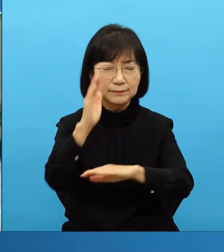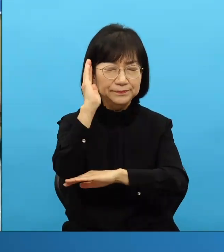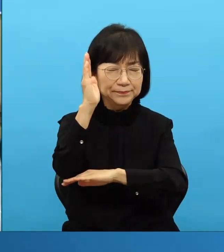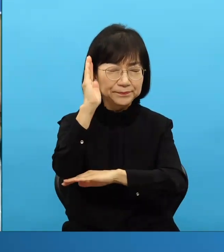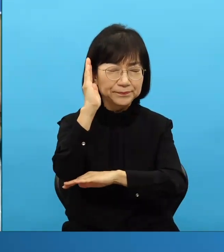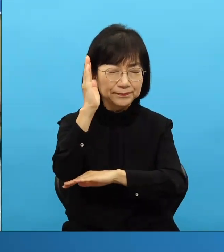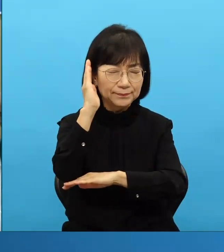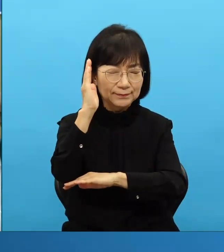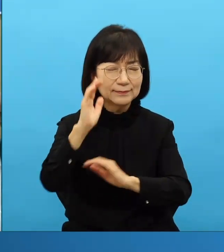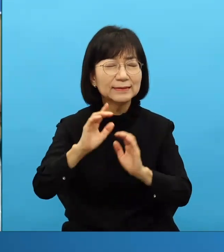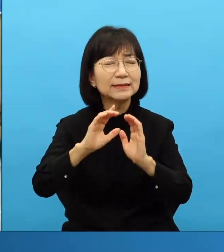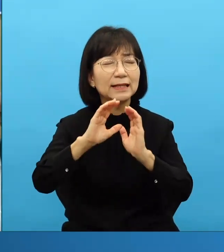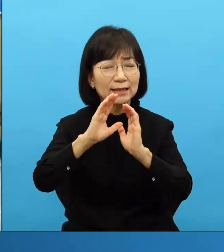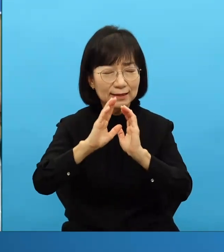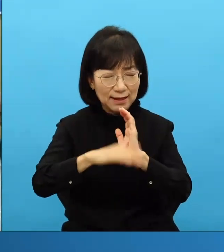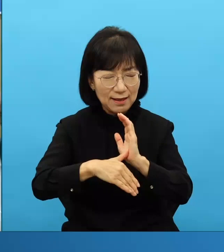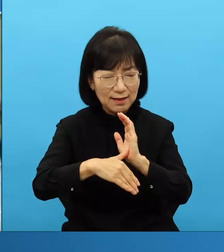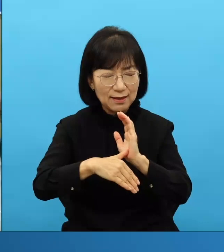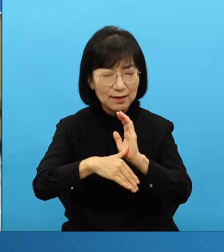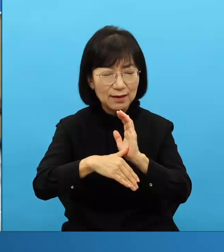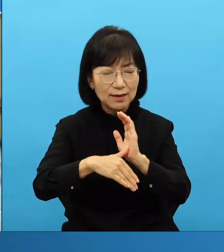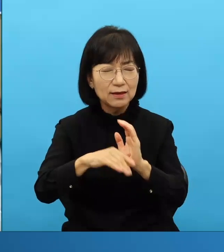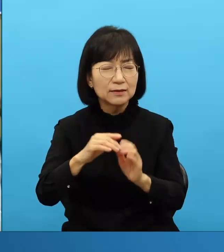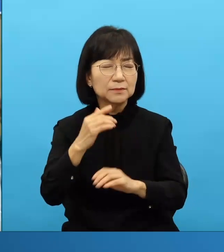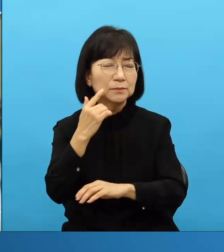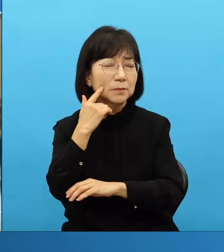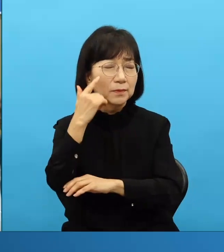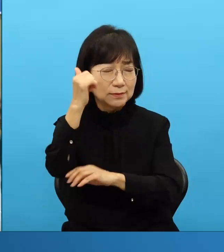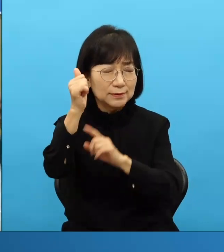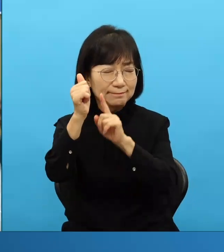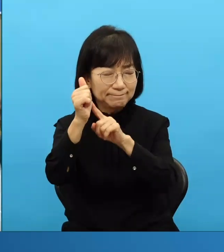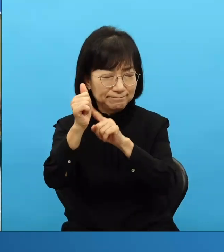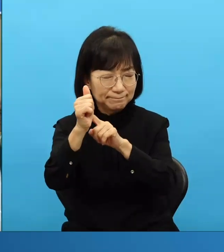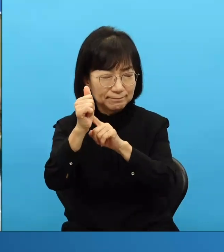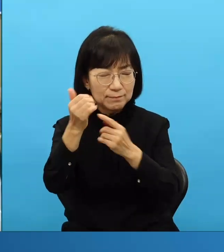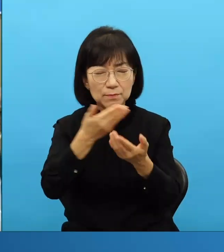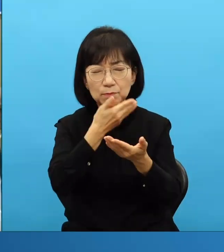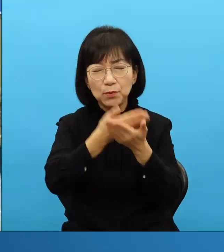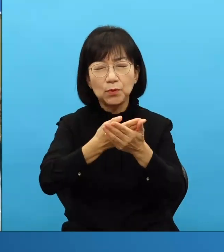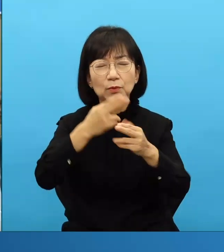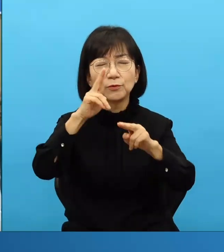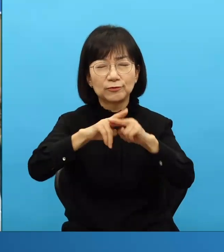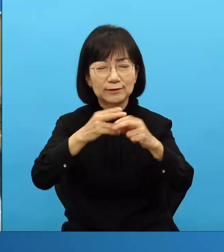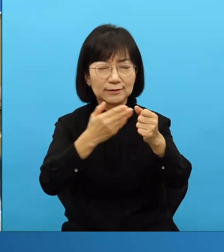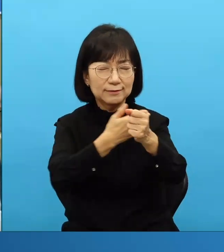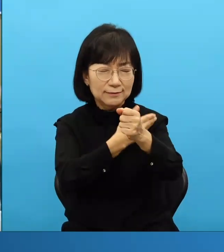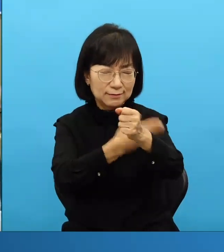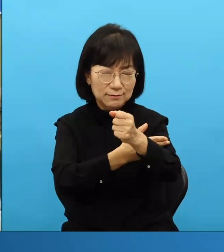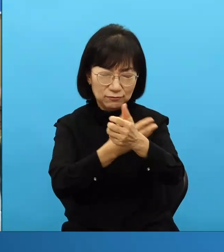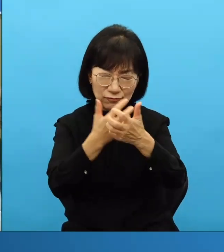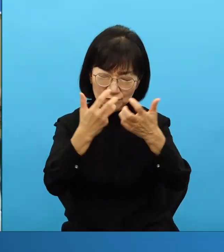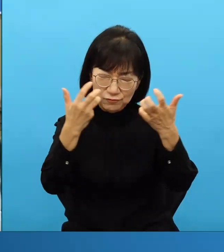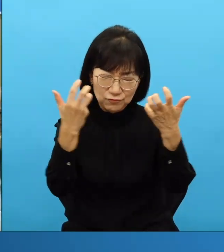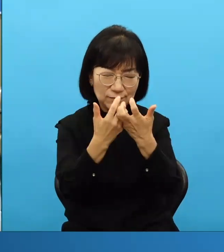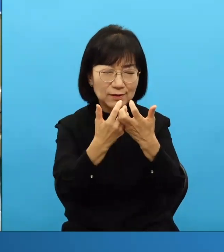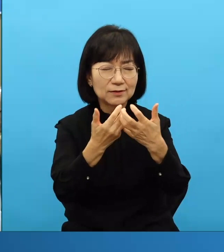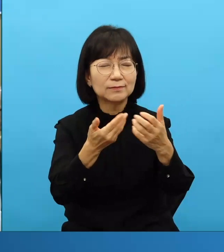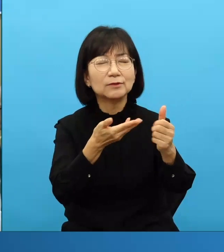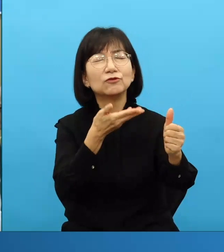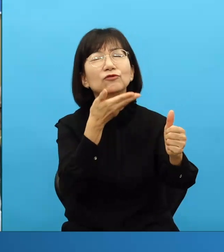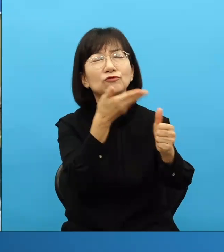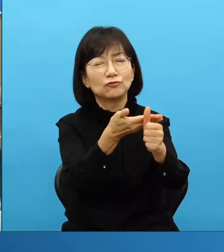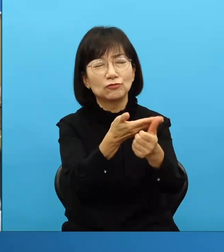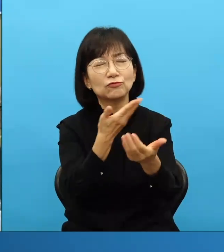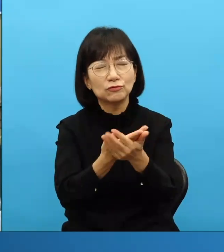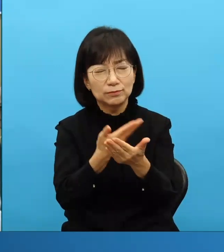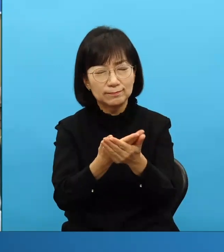시간입니다. 하나님의 말씀을 대언하시는 목사님에게 보좌의 능력으로 충만하게 주장해 주셔서 말없이